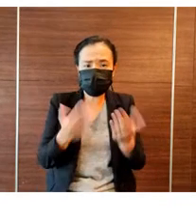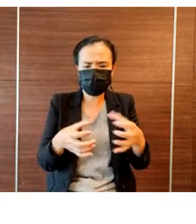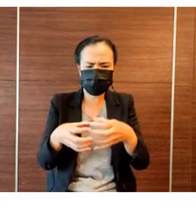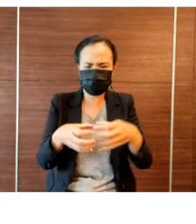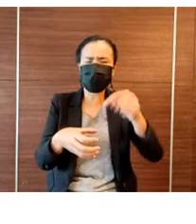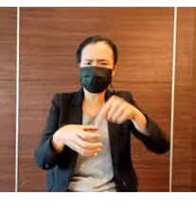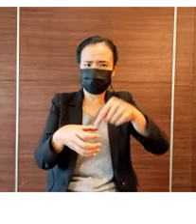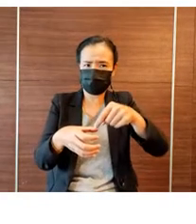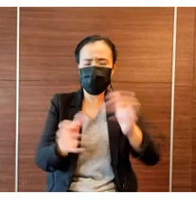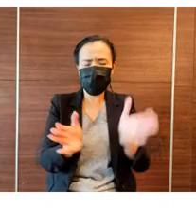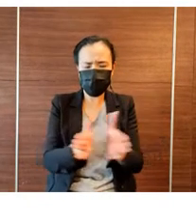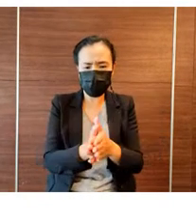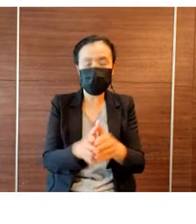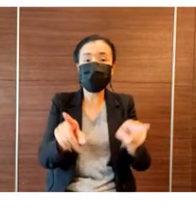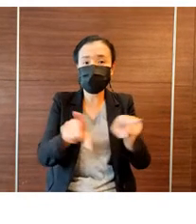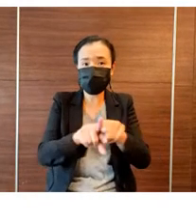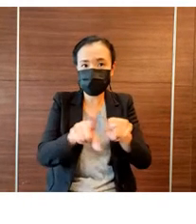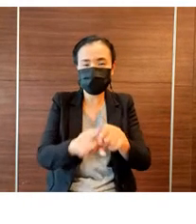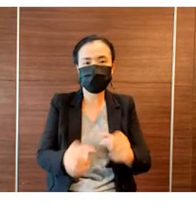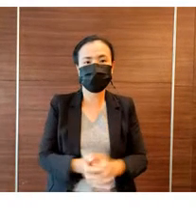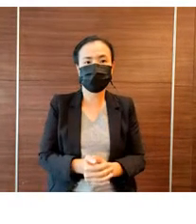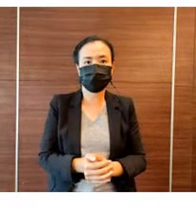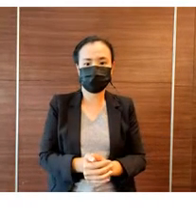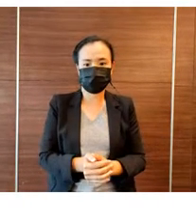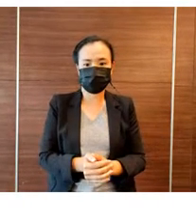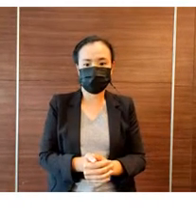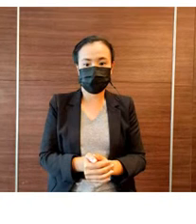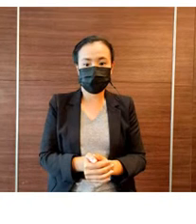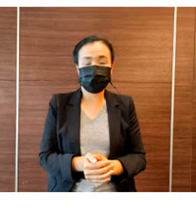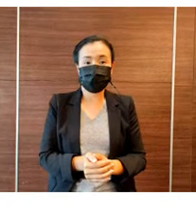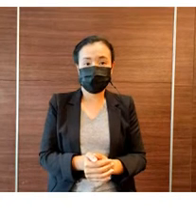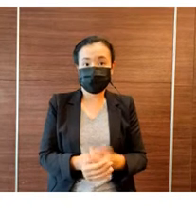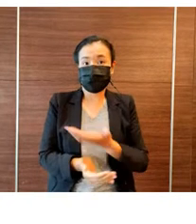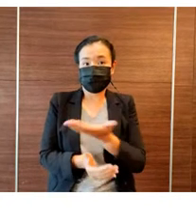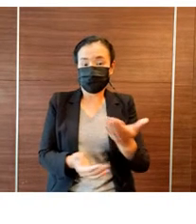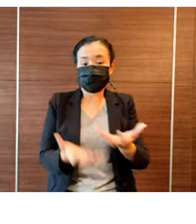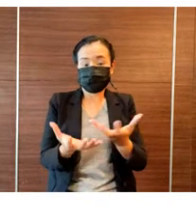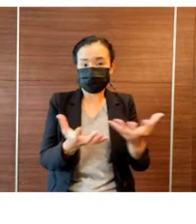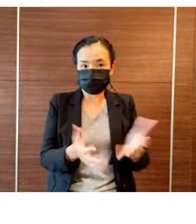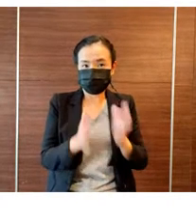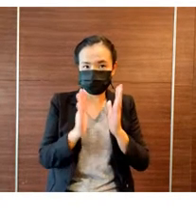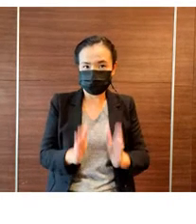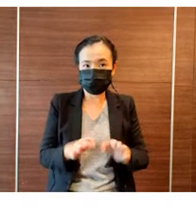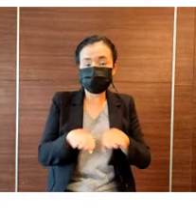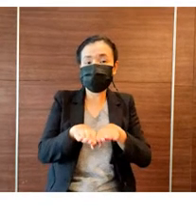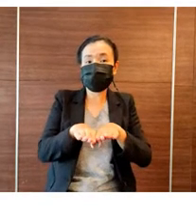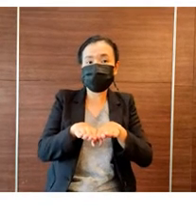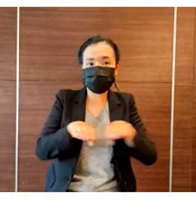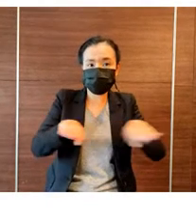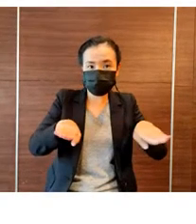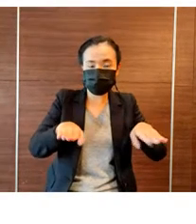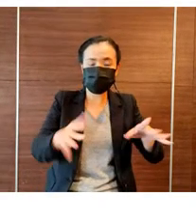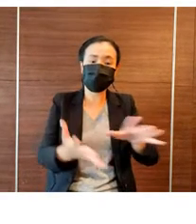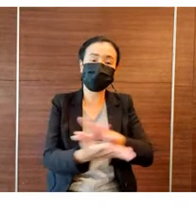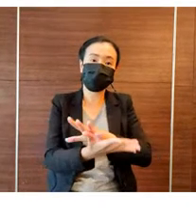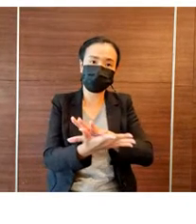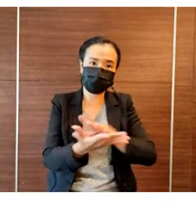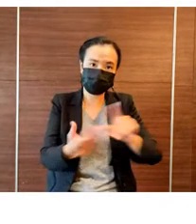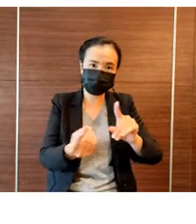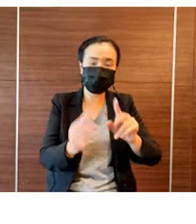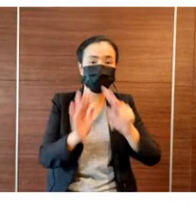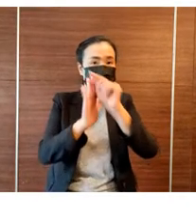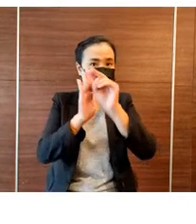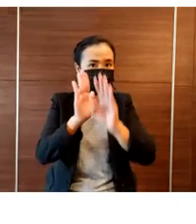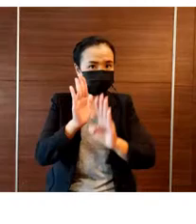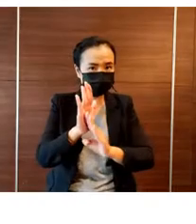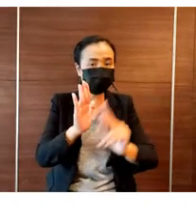นี้ทั้งนั้นนะคะดังนั้นจุดแรกทุกคนเป็นผลิตภัณฑ์ของบรรทัดฐานของวัฒนธรรมของนโยบ